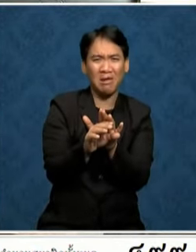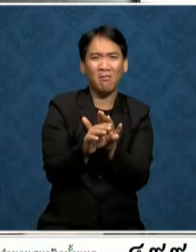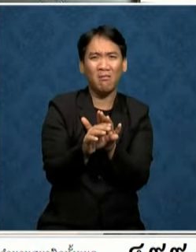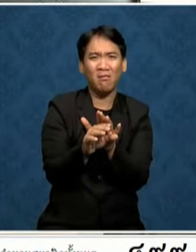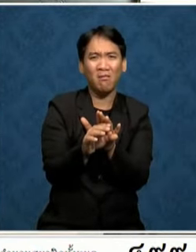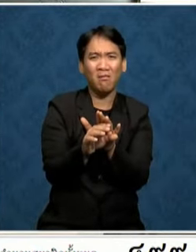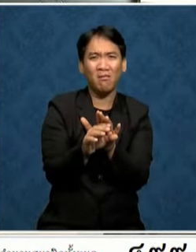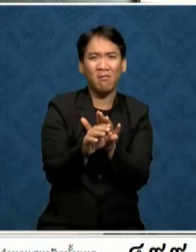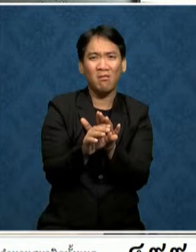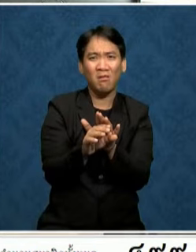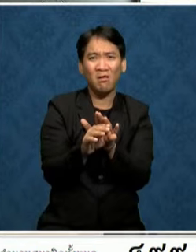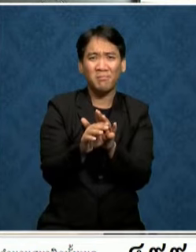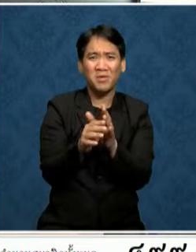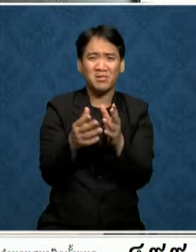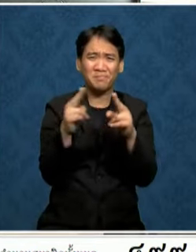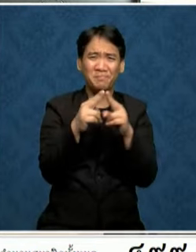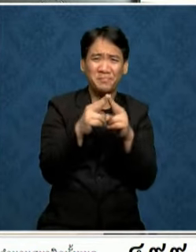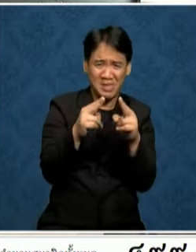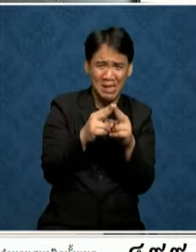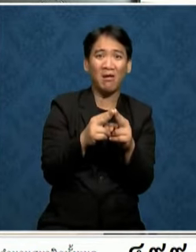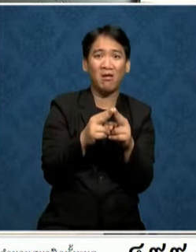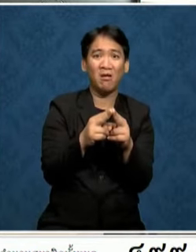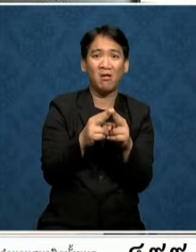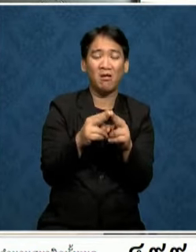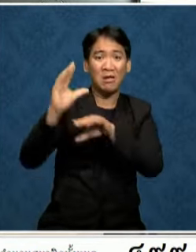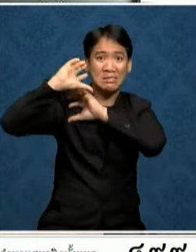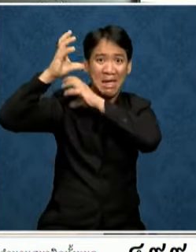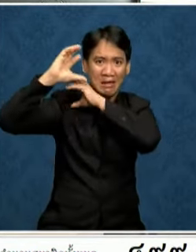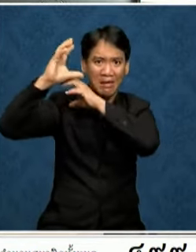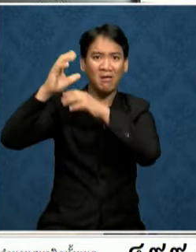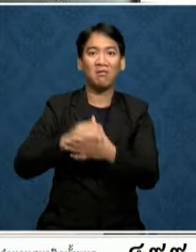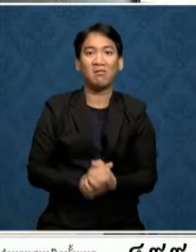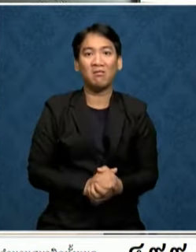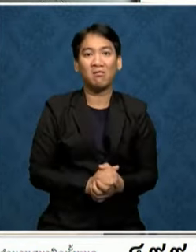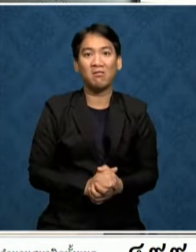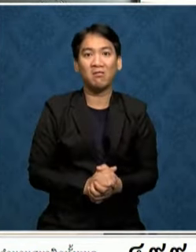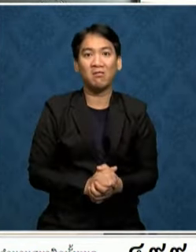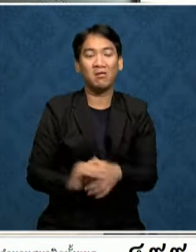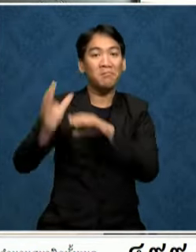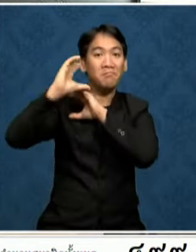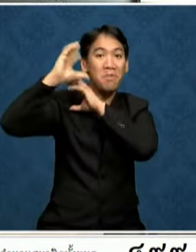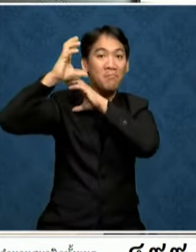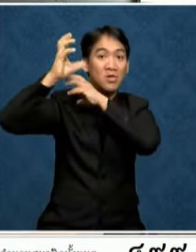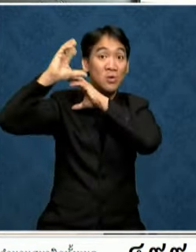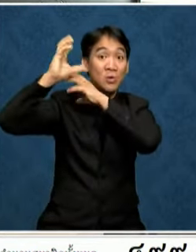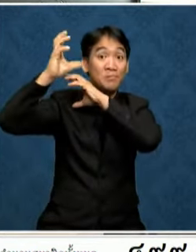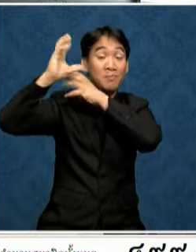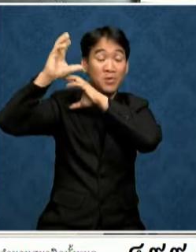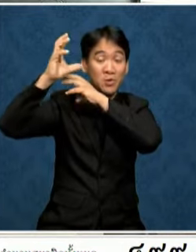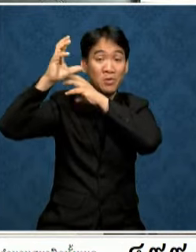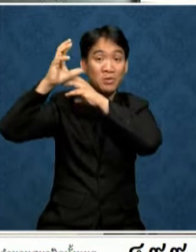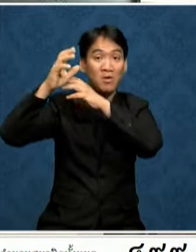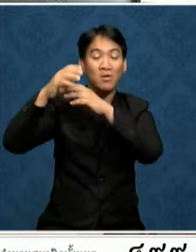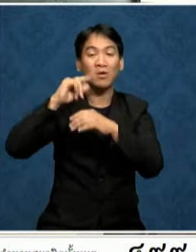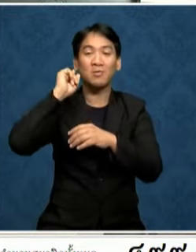ครับหนังนะครับครับเพราะฉะนั้นนี่คำว่าหนังนี่ก็คือความหมายมันเคลื่อนไหว